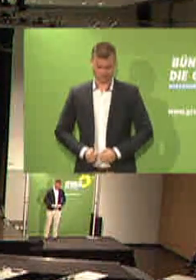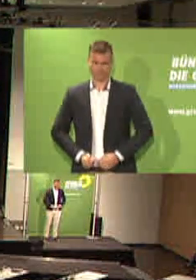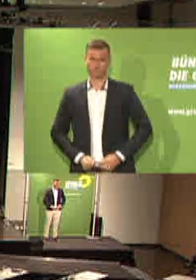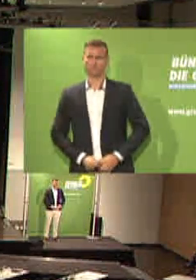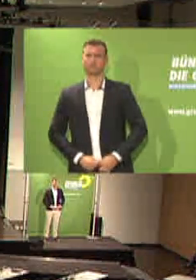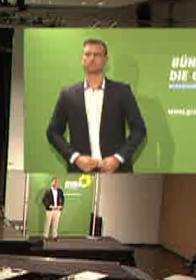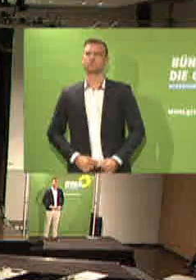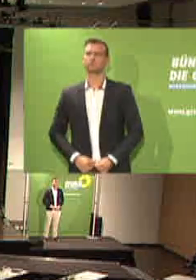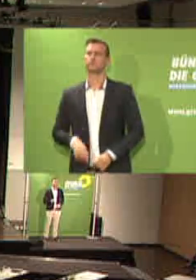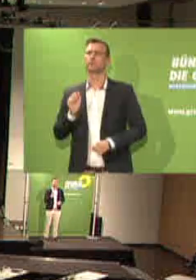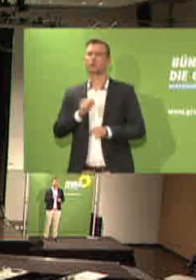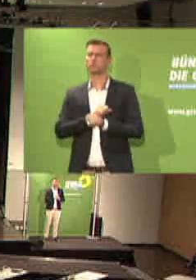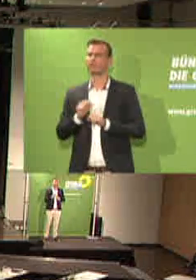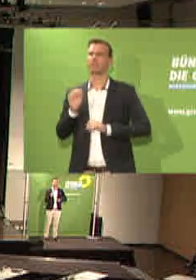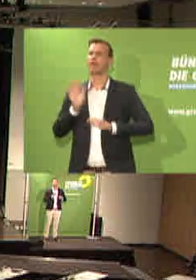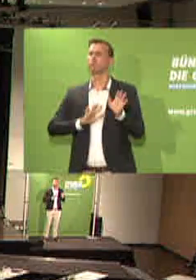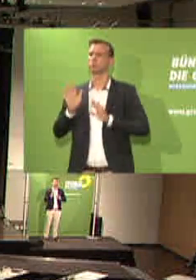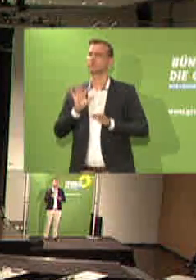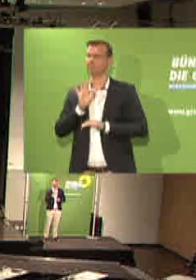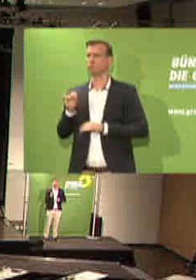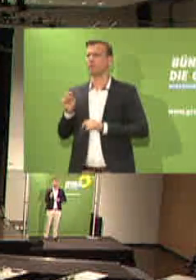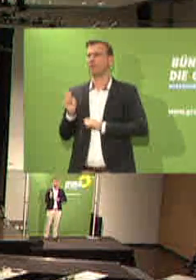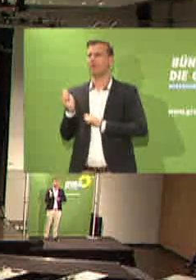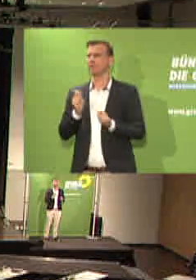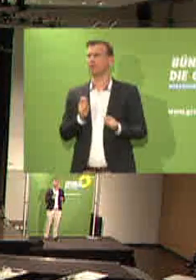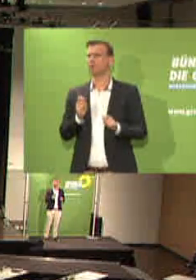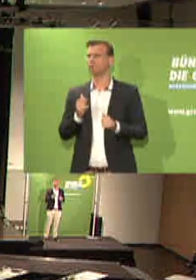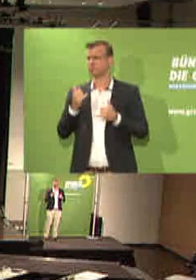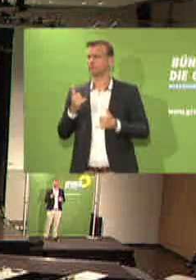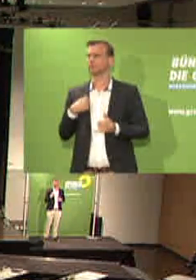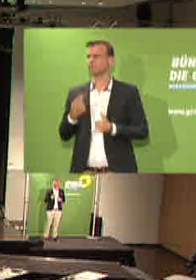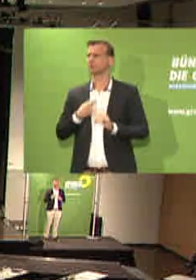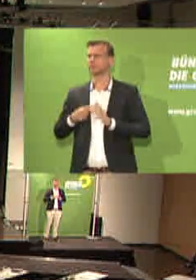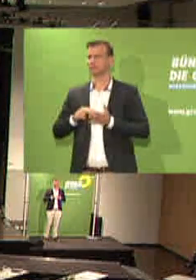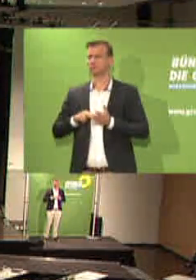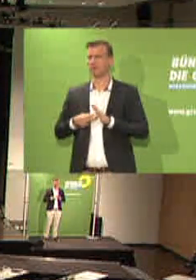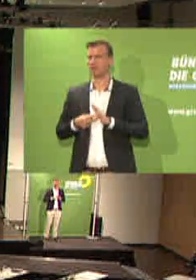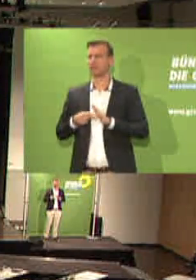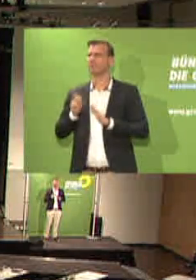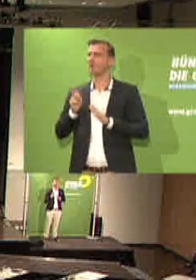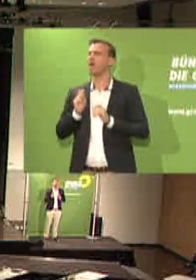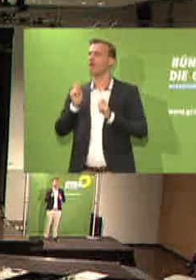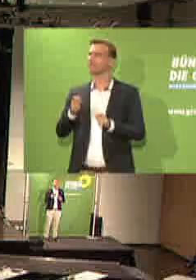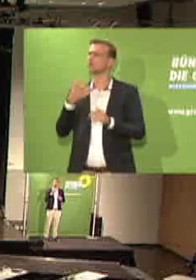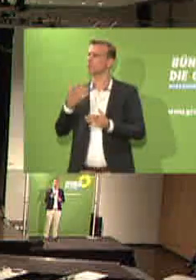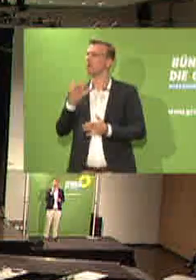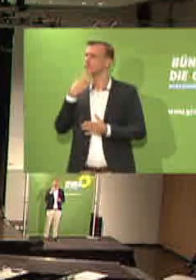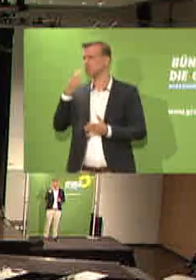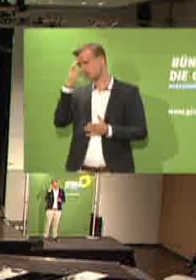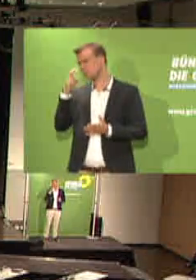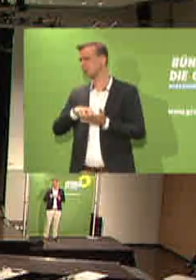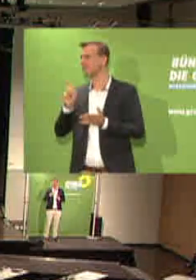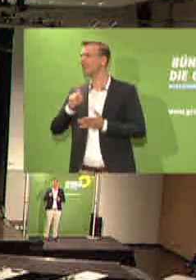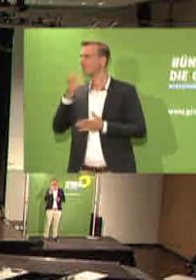Auch hier ist direkte Abstimmung des Antrages vorgesehen, und die nehmen wir jetzt auch vor. Wer möchte diesem vorgelegten Antrag in dieser Fassung zustimmen, den bitte ich